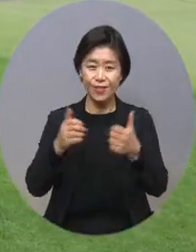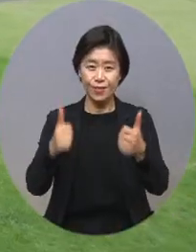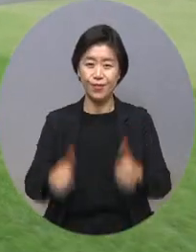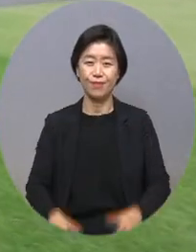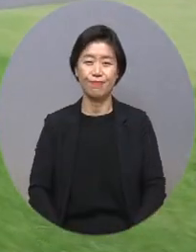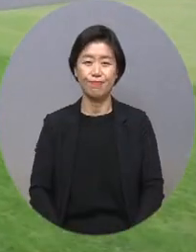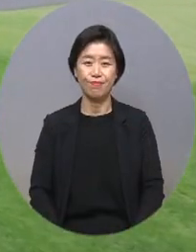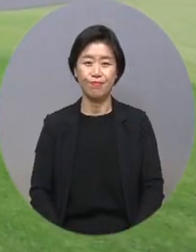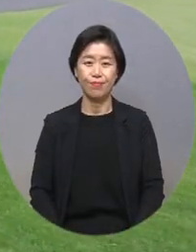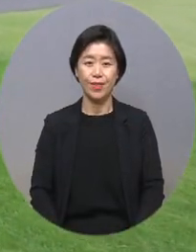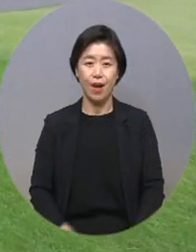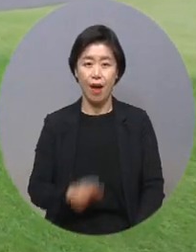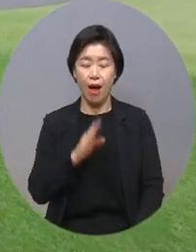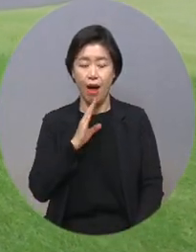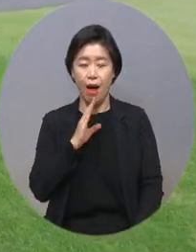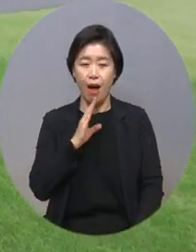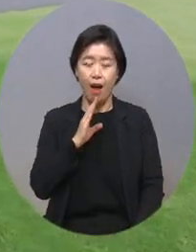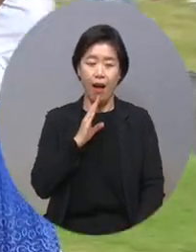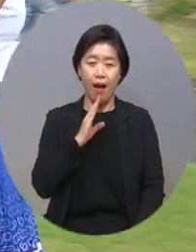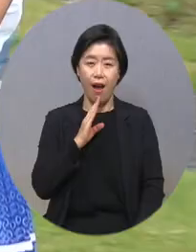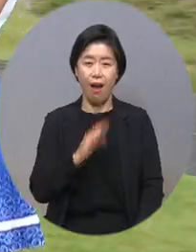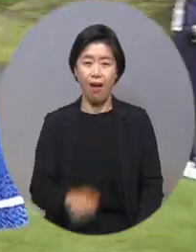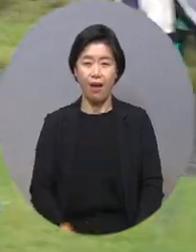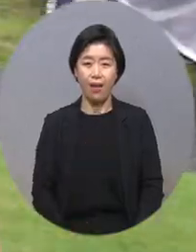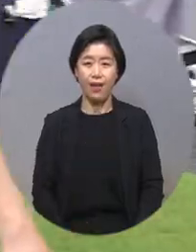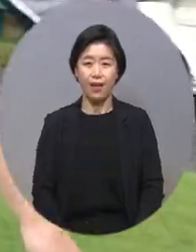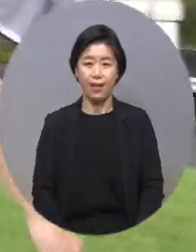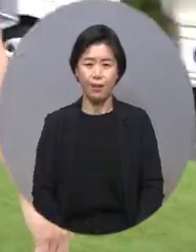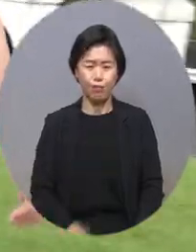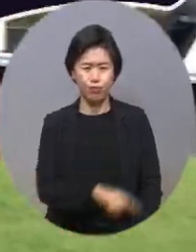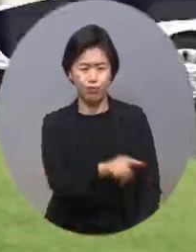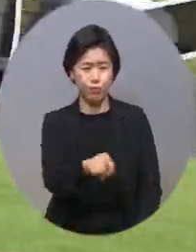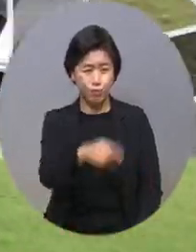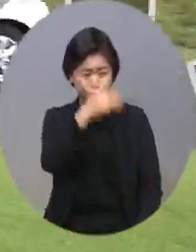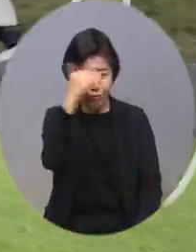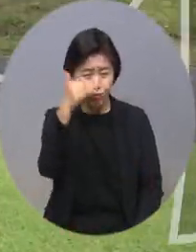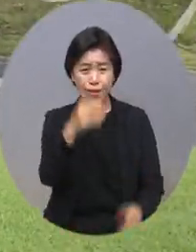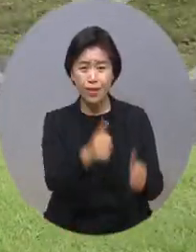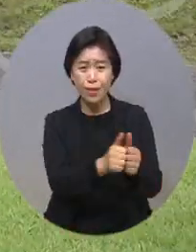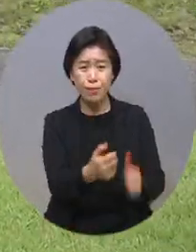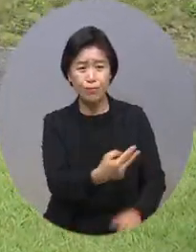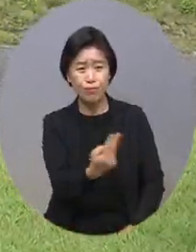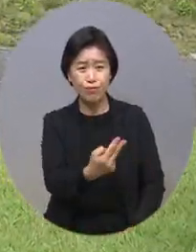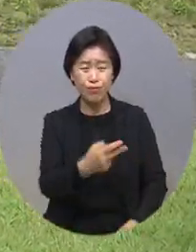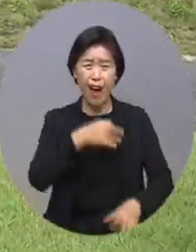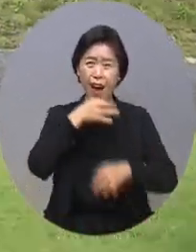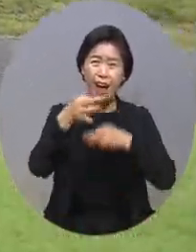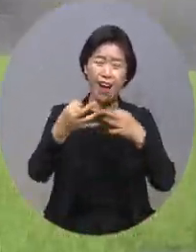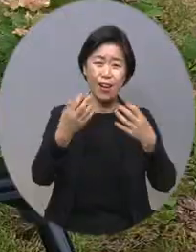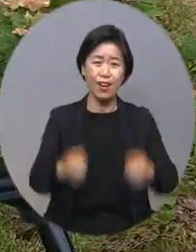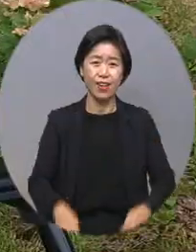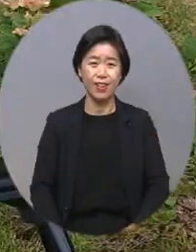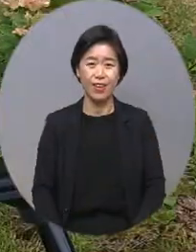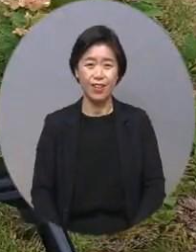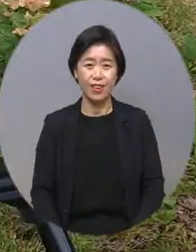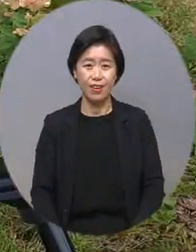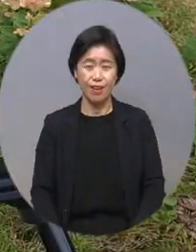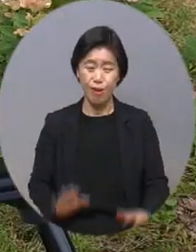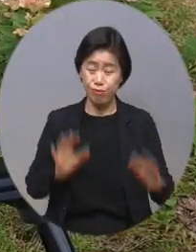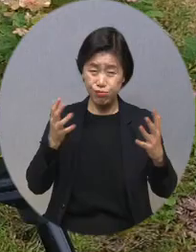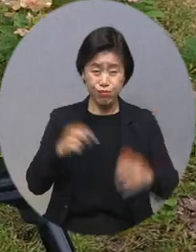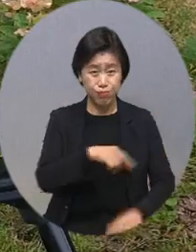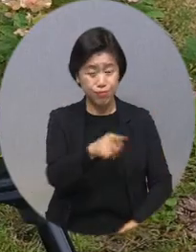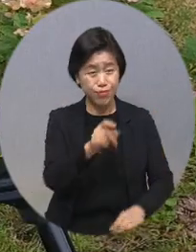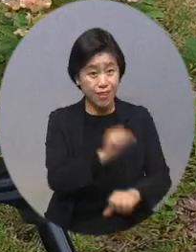페어웨이! 우와, 완전 뭐 배럴이들 난리 났구만. 네. 나이스, 나이스! 나이스! 나이스, 우리 편! 이렇게, 이렇게 호모를